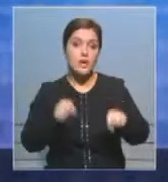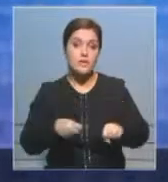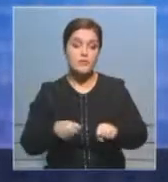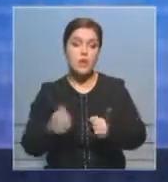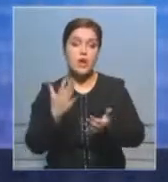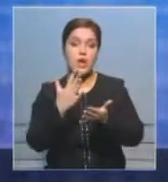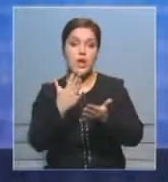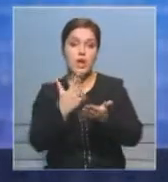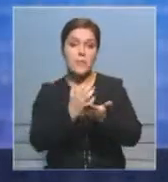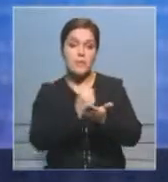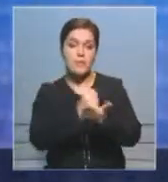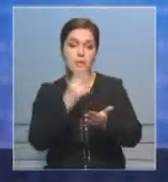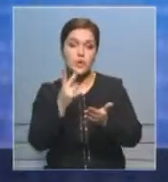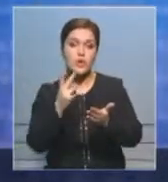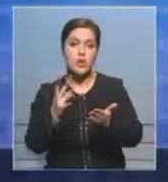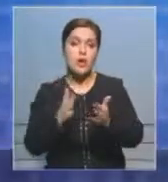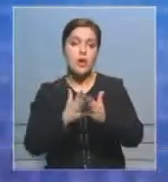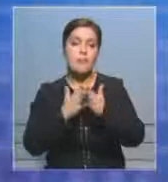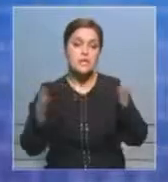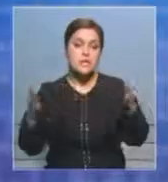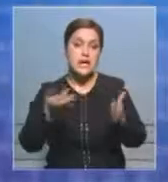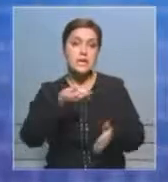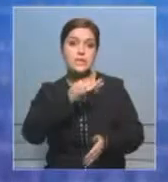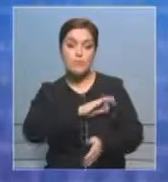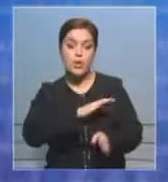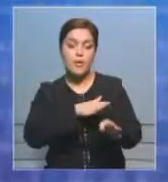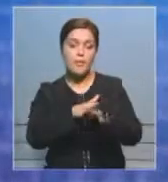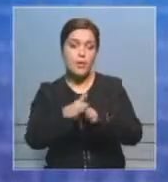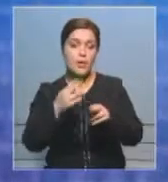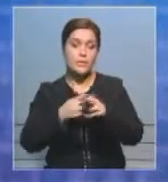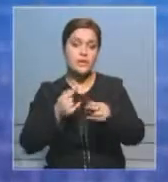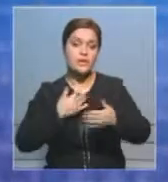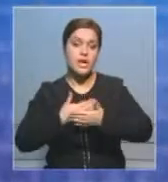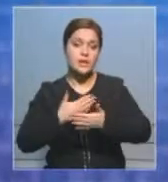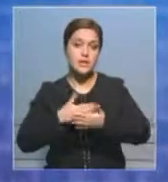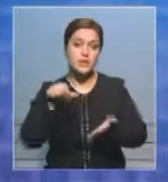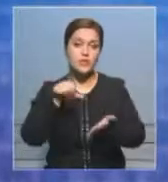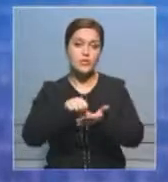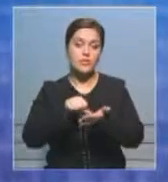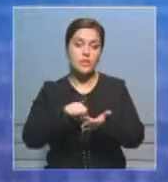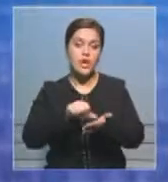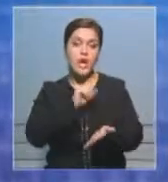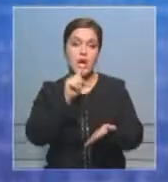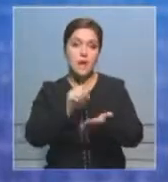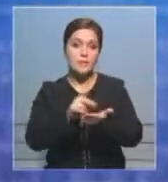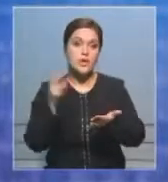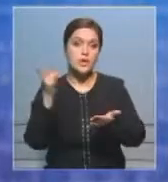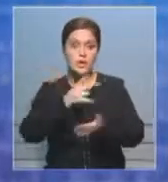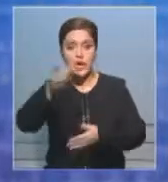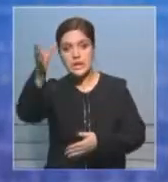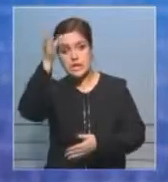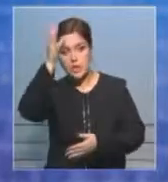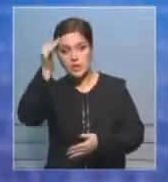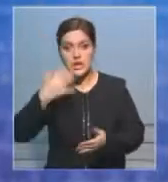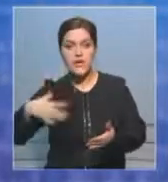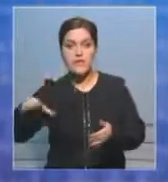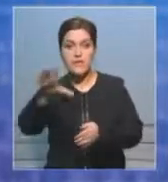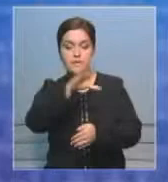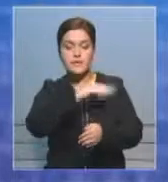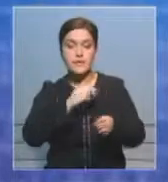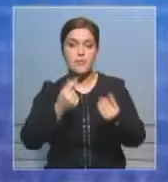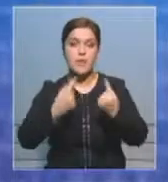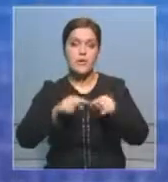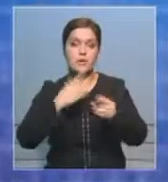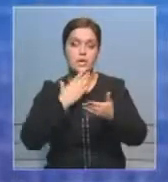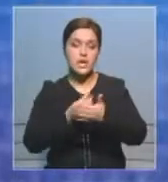который должен быть максимально использован в данном процессе активное участие следует принять как представителям науки по всей общественности